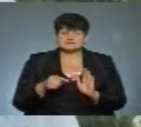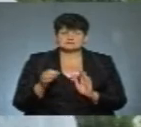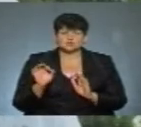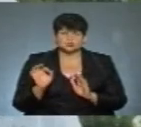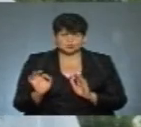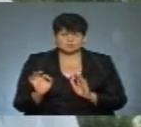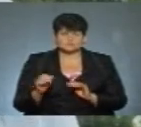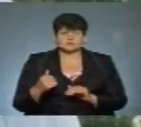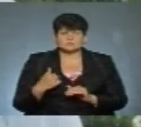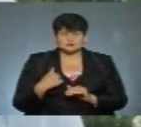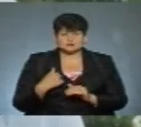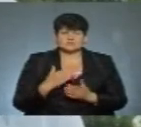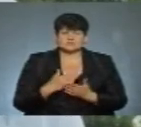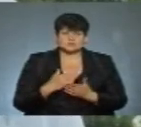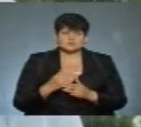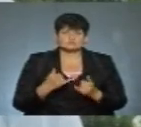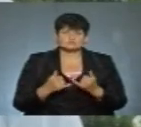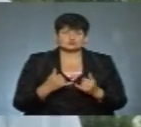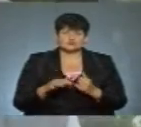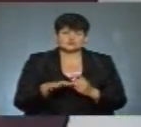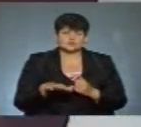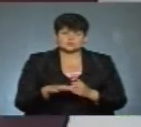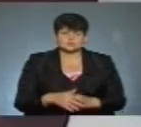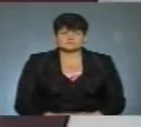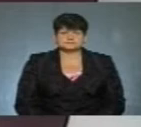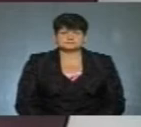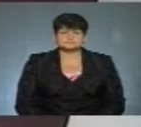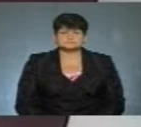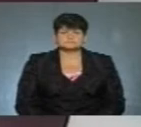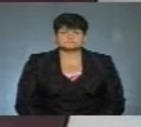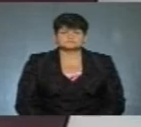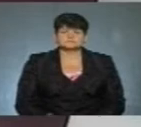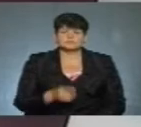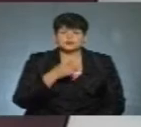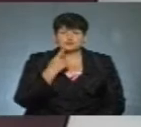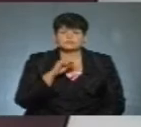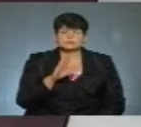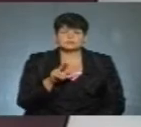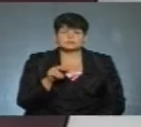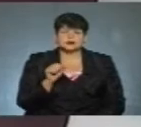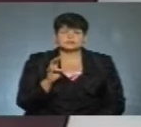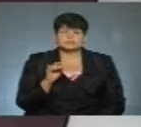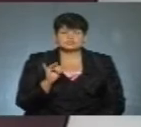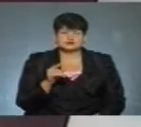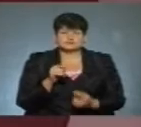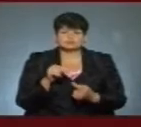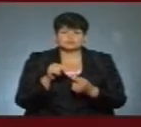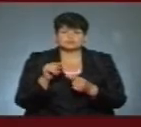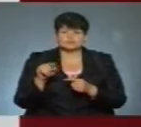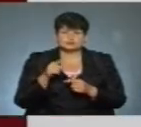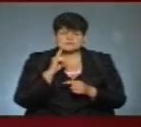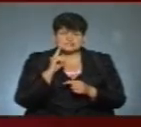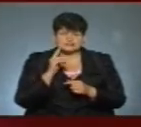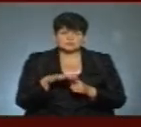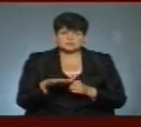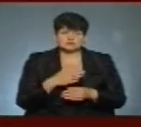ми перебуваємо в жовтій зоні. За словами Володимира Паничева, відповідно до вимог зеленої